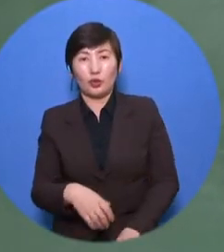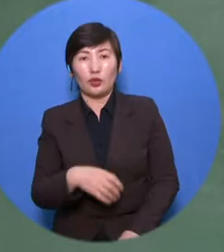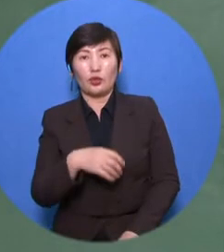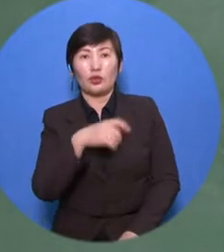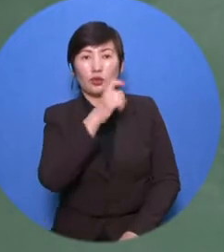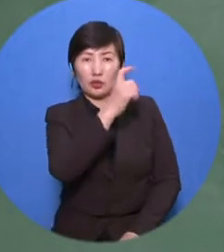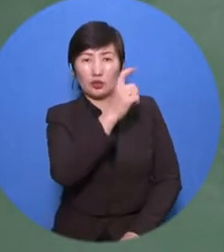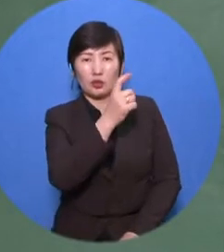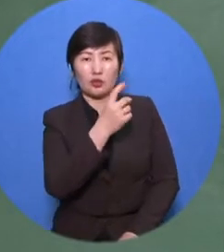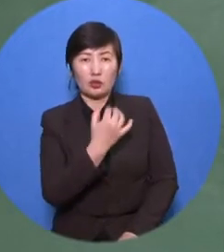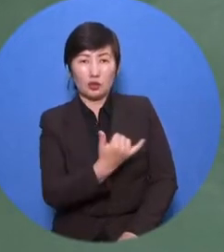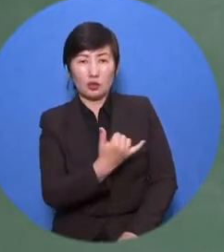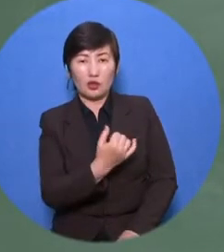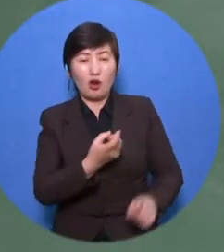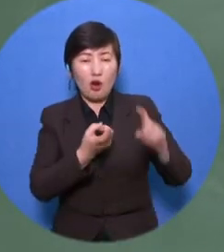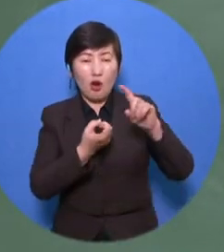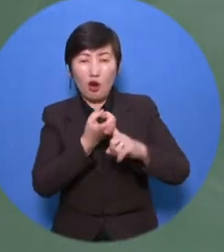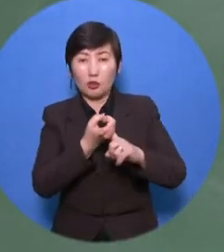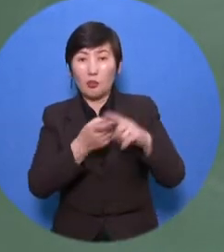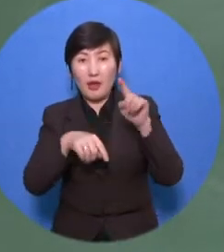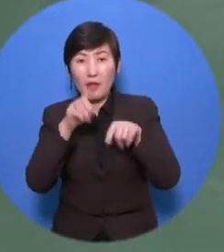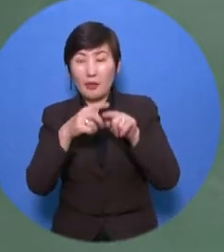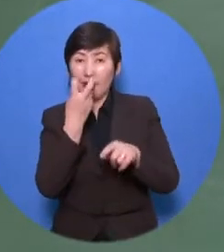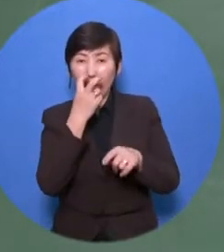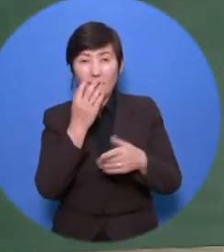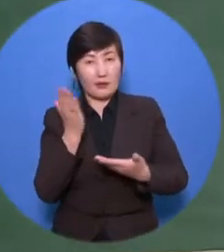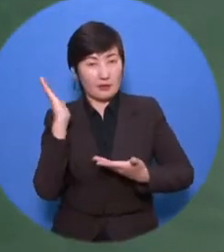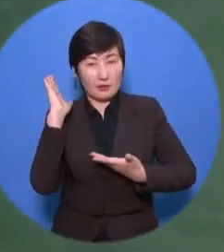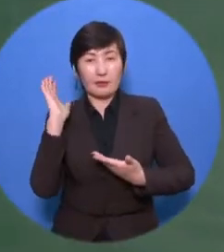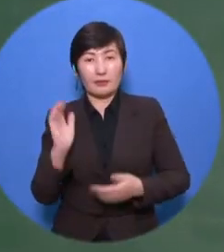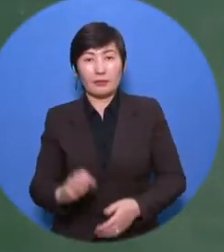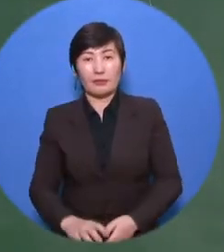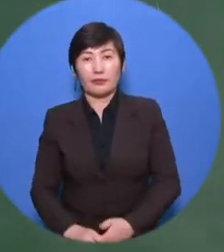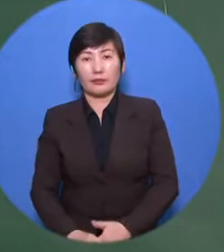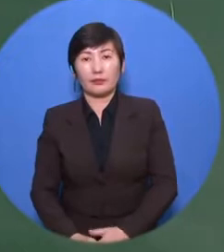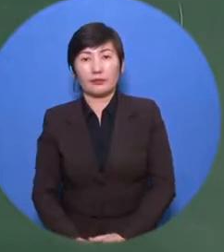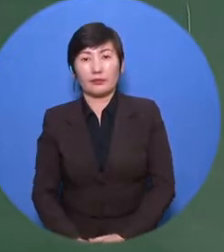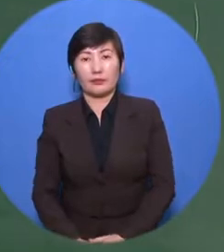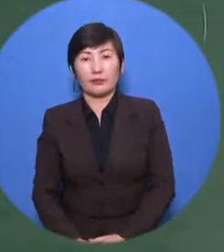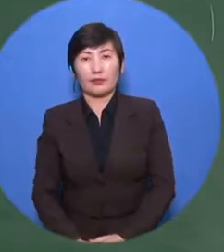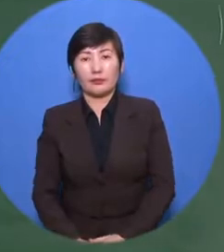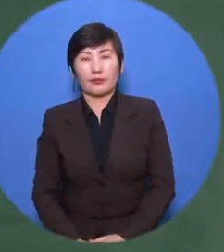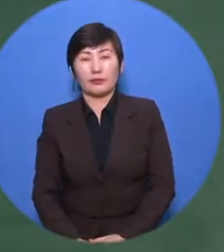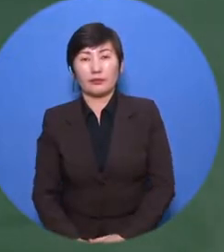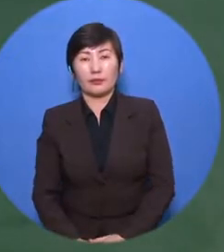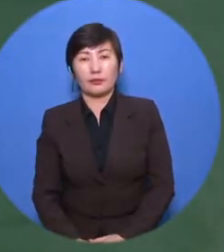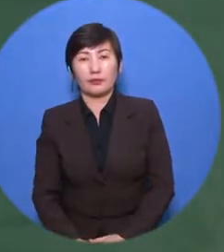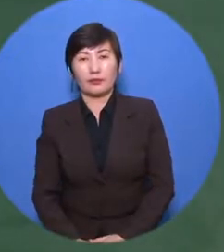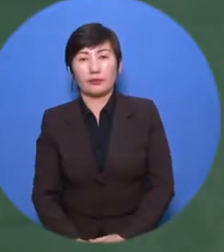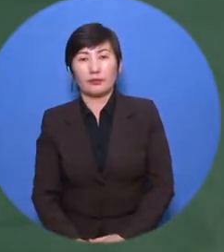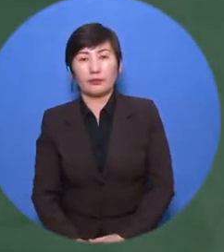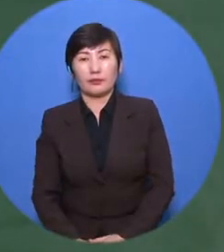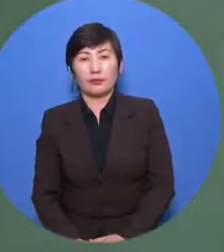хувьсгчаас хэрхэн хамаарч байгааг ажиглая. За Y хувьсгч ийм утгыг ажиглах юм бол